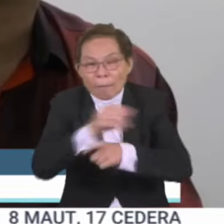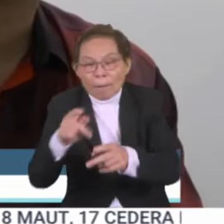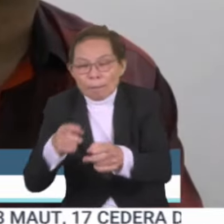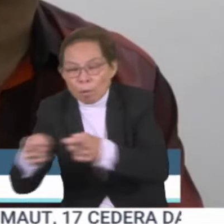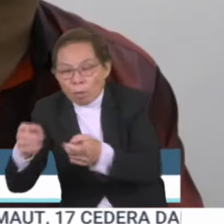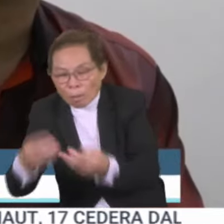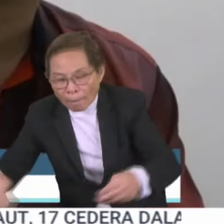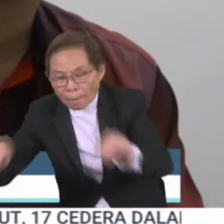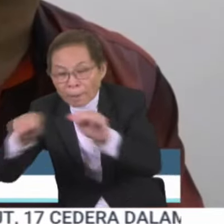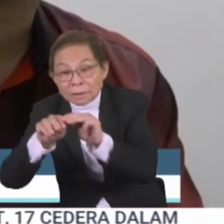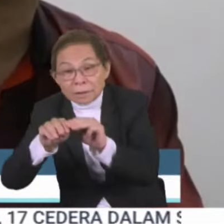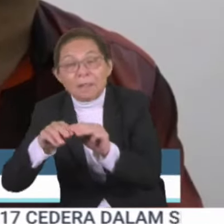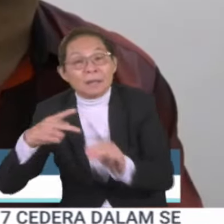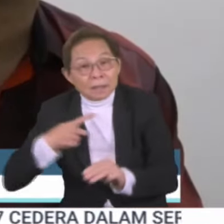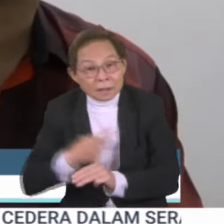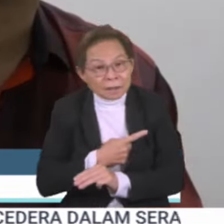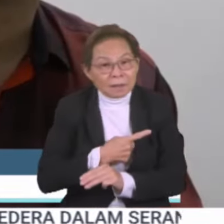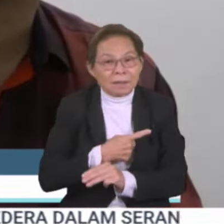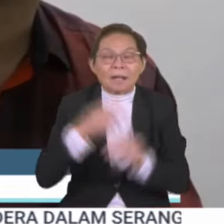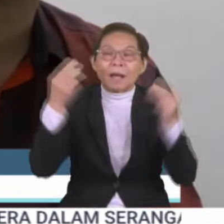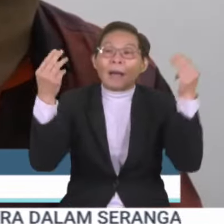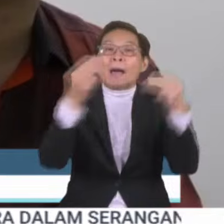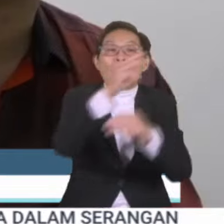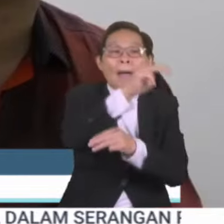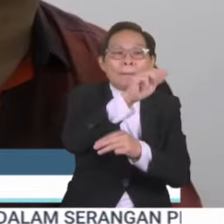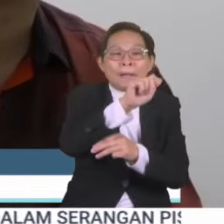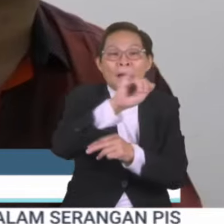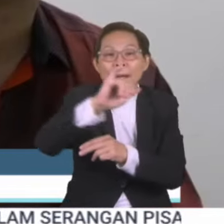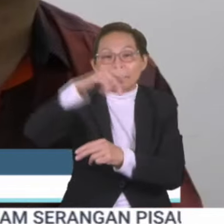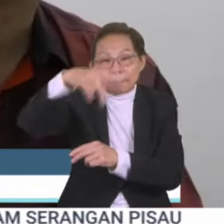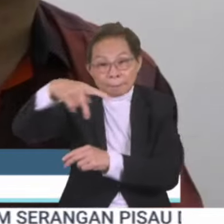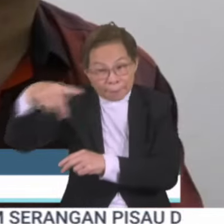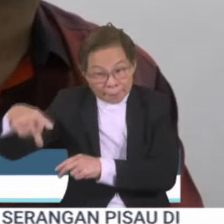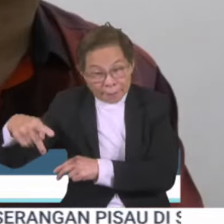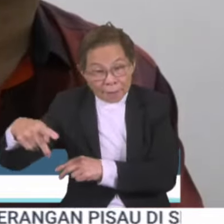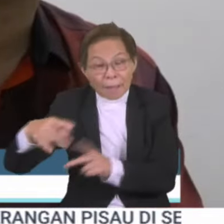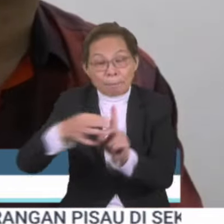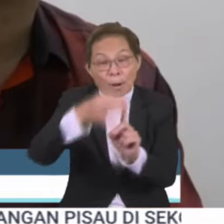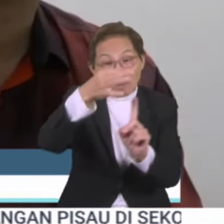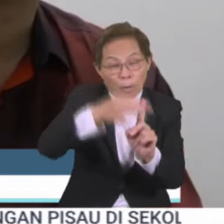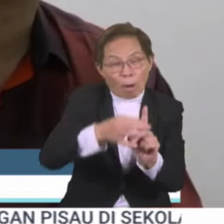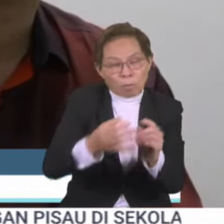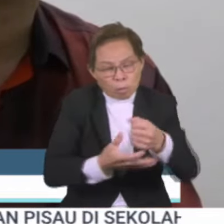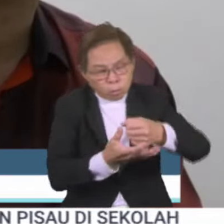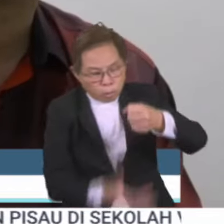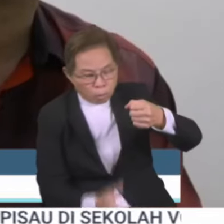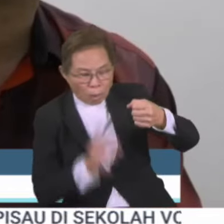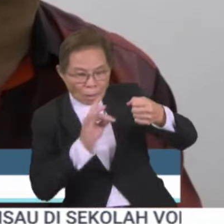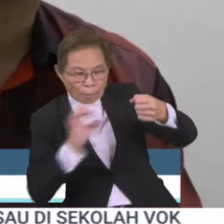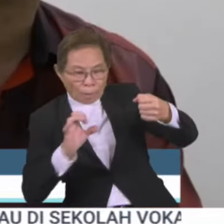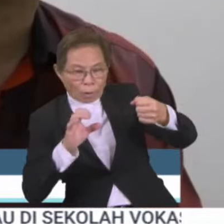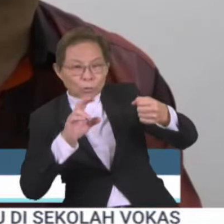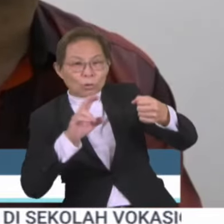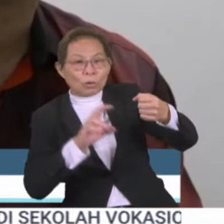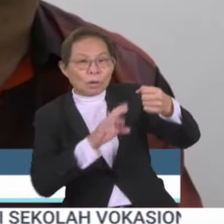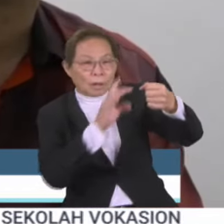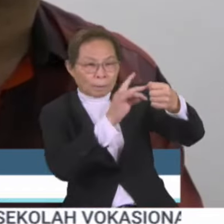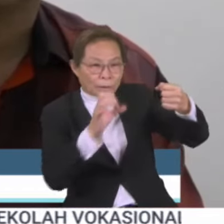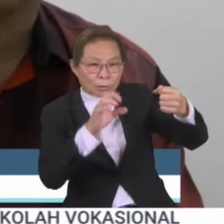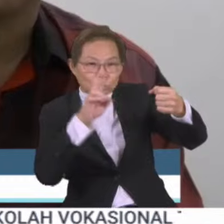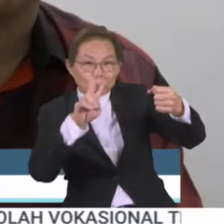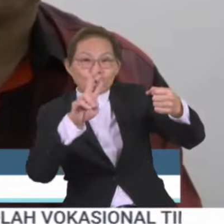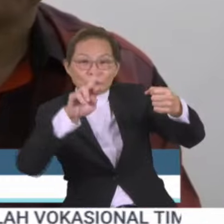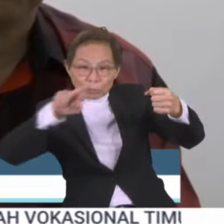pengurusan masjid. Kita di Majlis Agama Islam Negeri Pulau Pinang memperuntukkan sejumlah 802,000